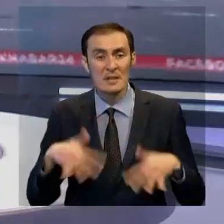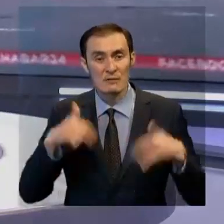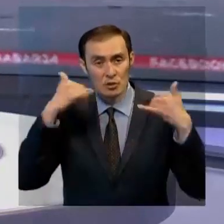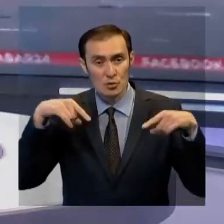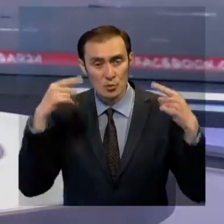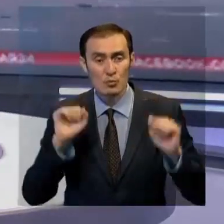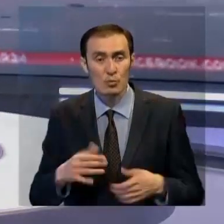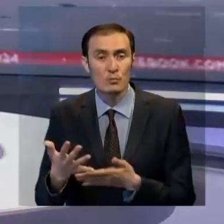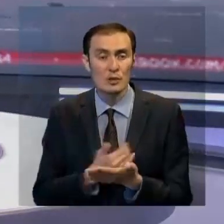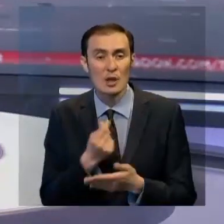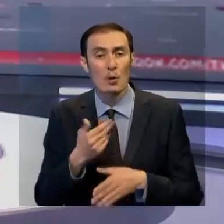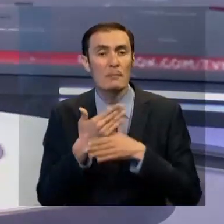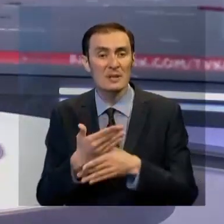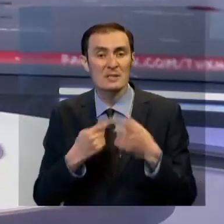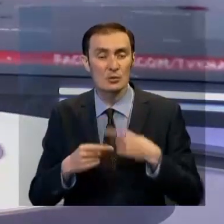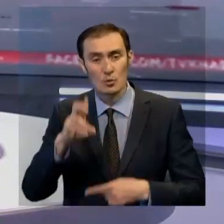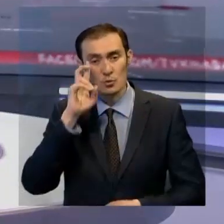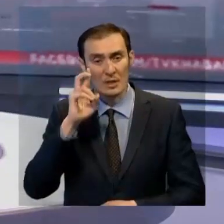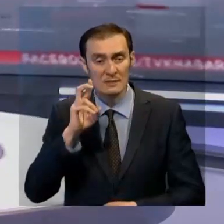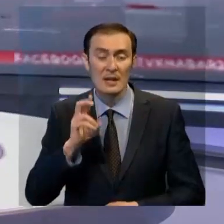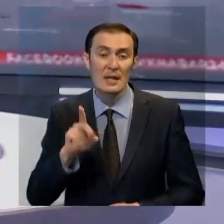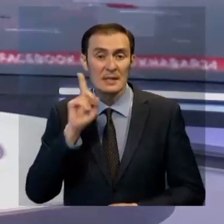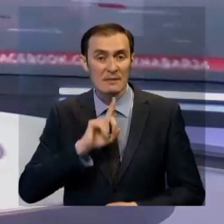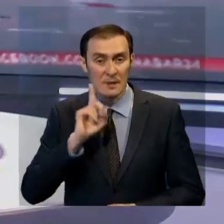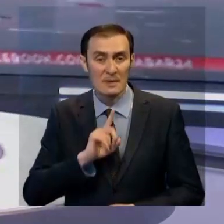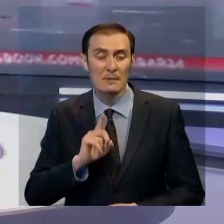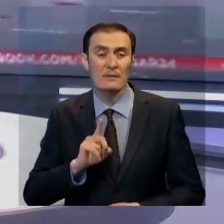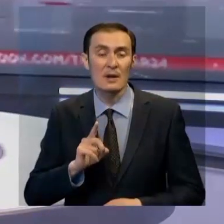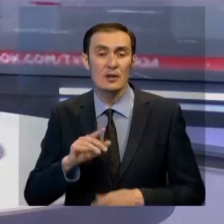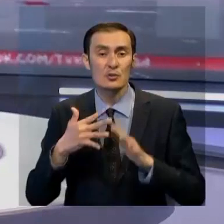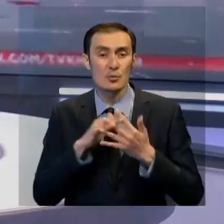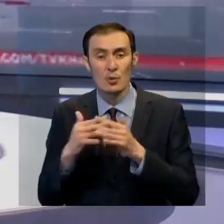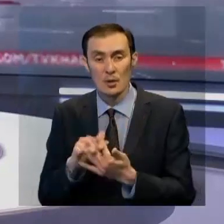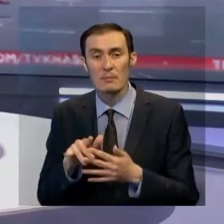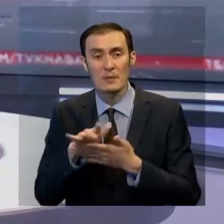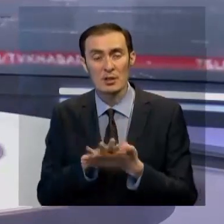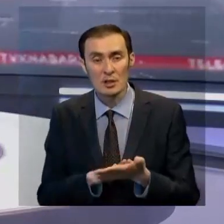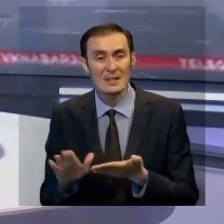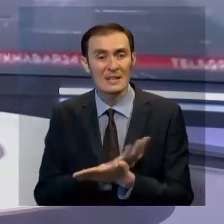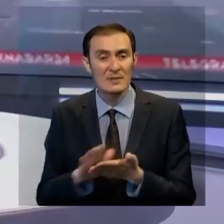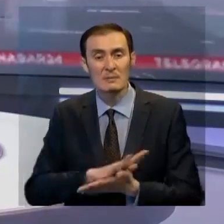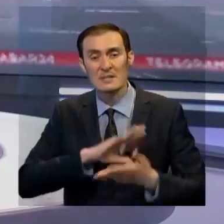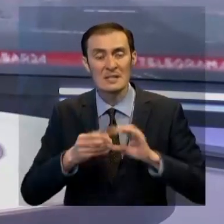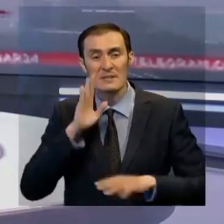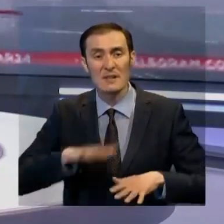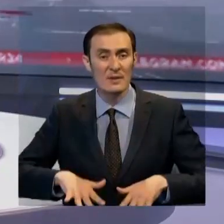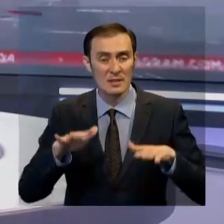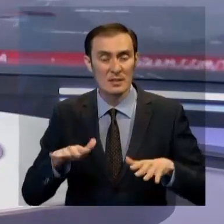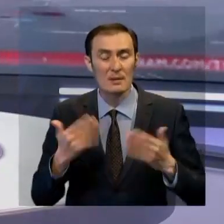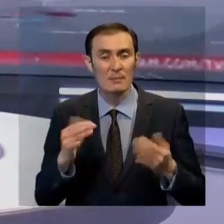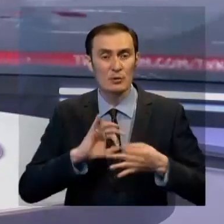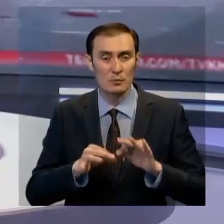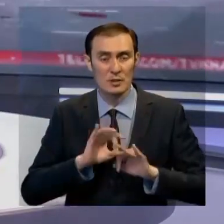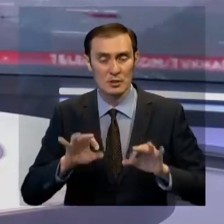скот, могут рассчитывать на компенсацию от государства. Тем временем в местных селах продолжают ликвидировать последствия наводнения. Подробности